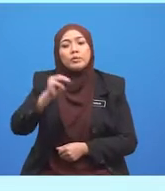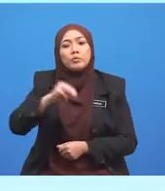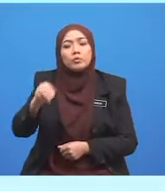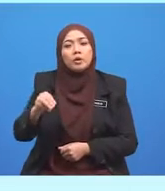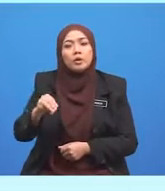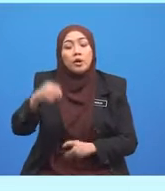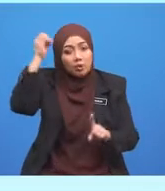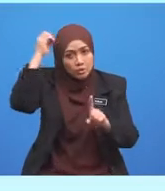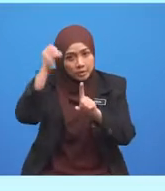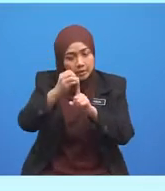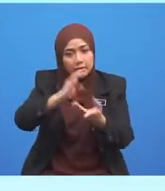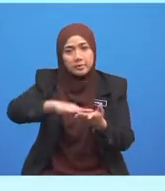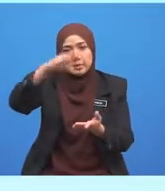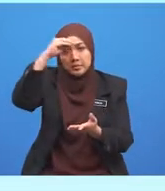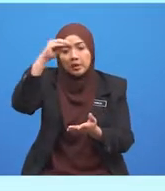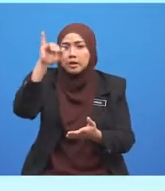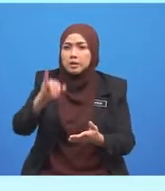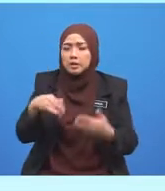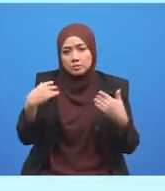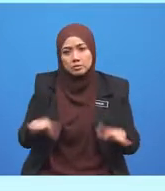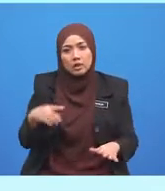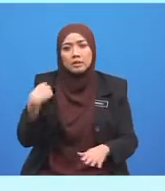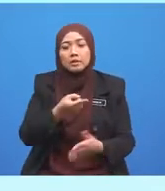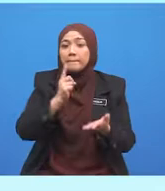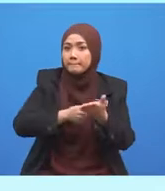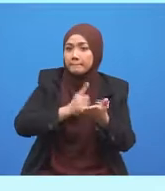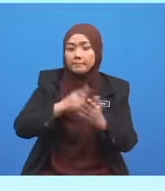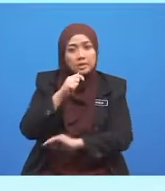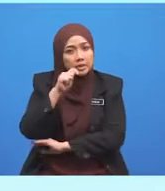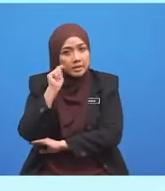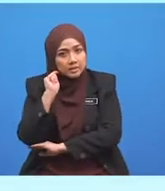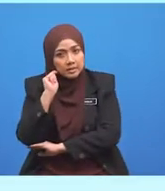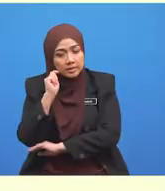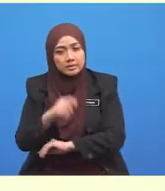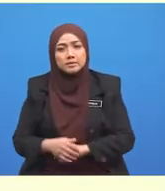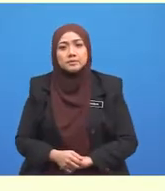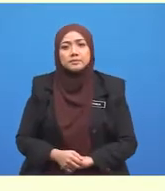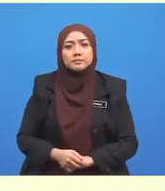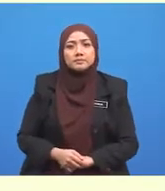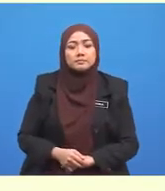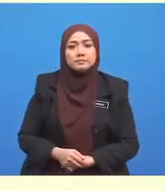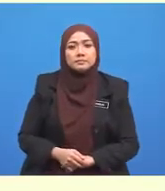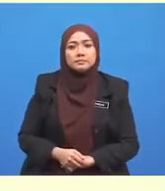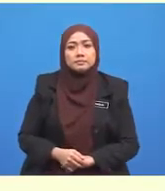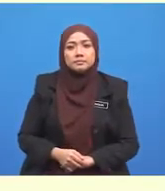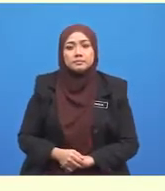murid-murid objektif pembelajaran yang telah kita bincangkan sebentar tadi.